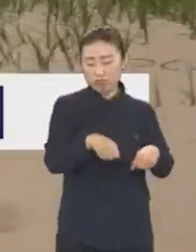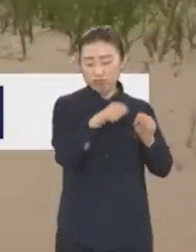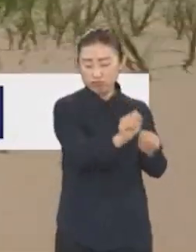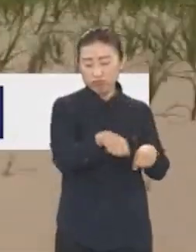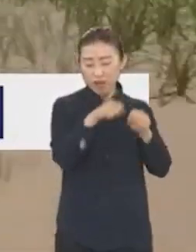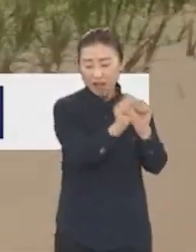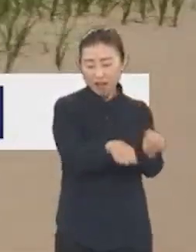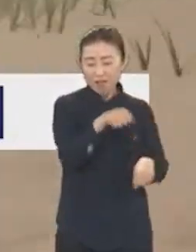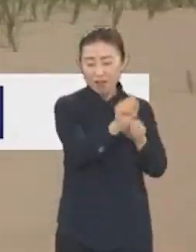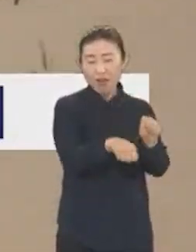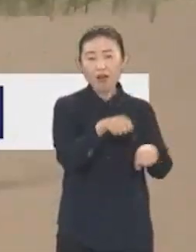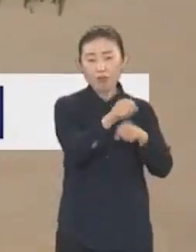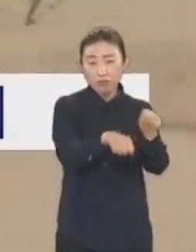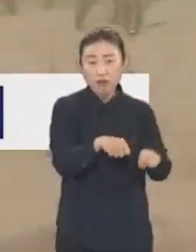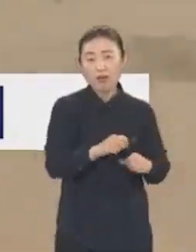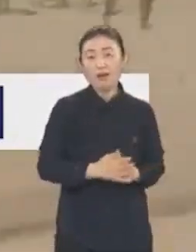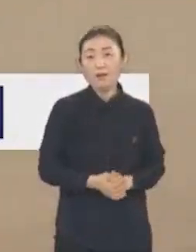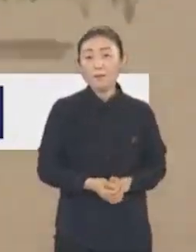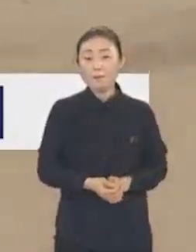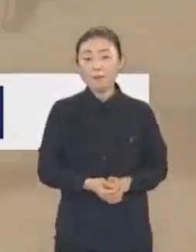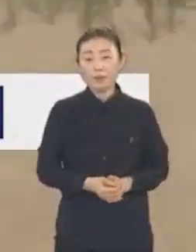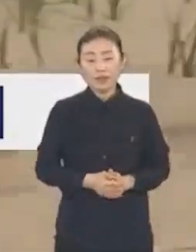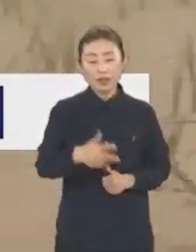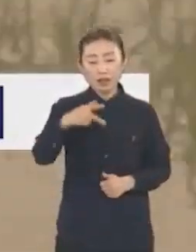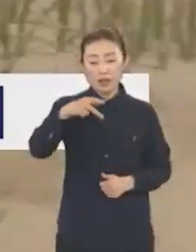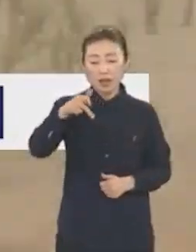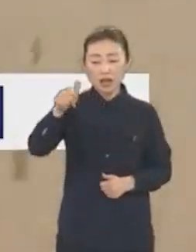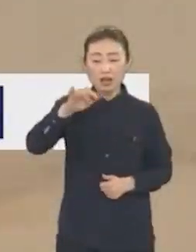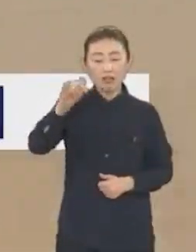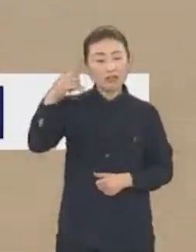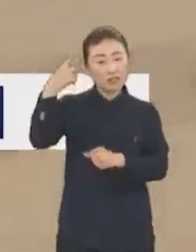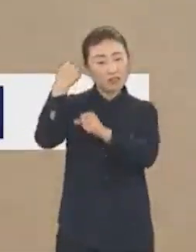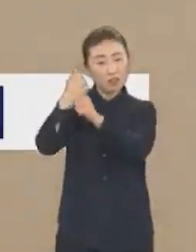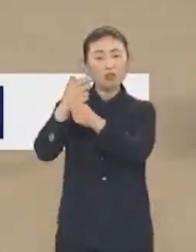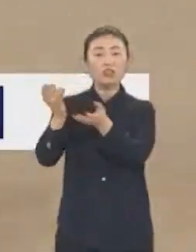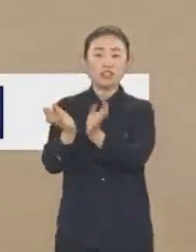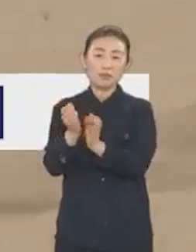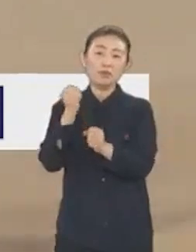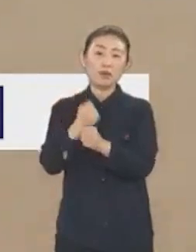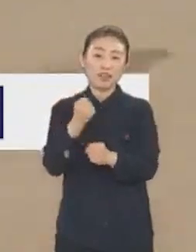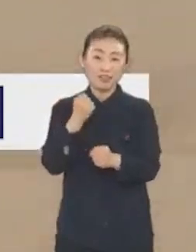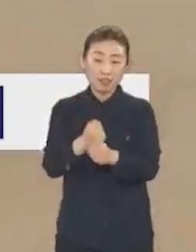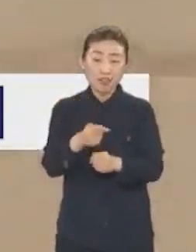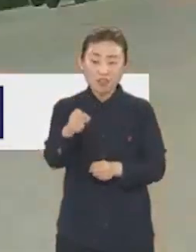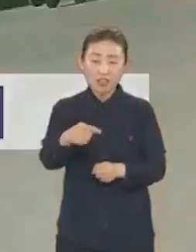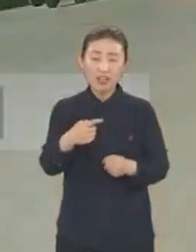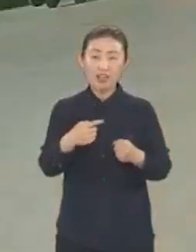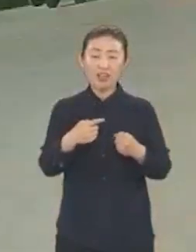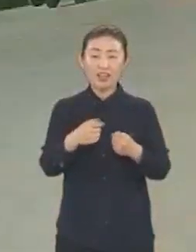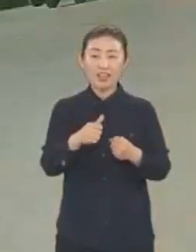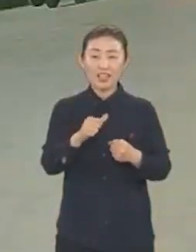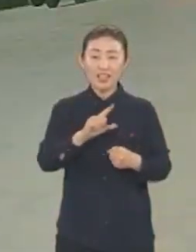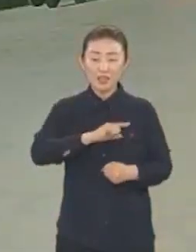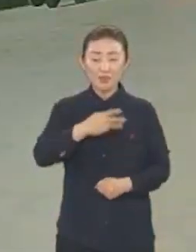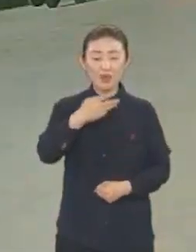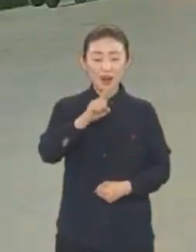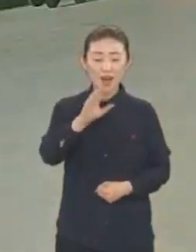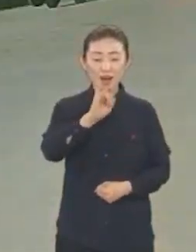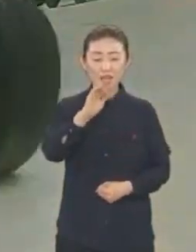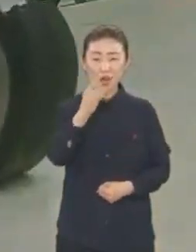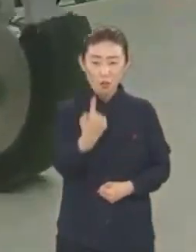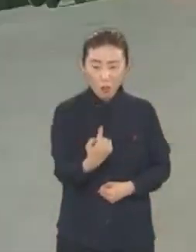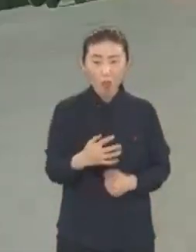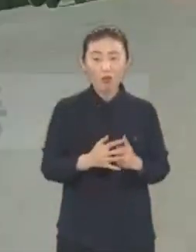일으키며 거침없이 달립니다. 카이스트 황보재민 교수팀이 개발한 사족 로봇 라이보입니다. 라이보는